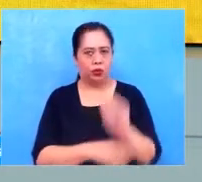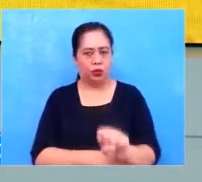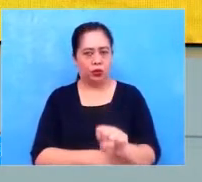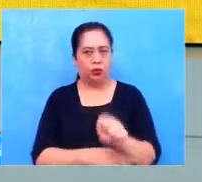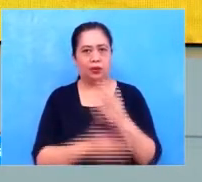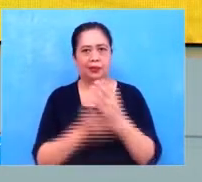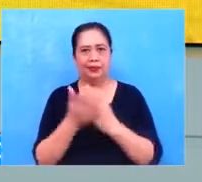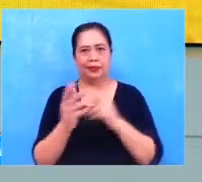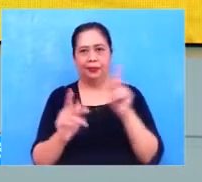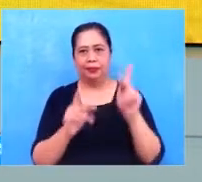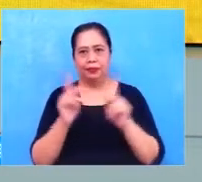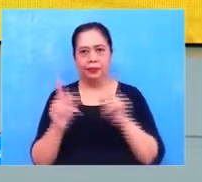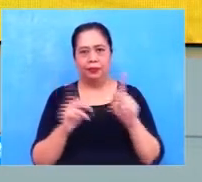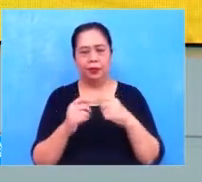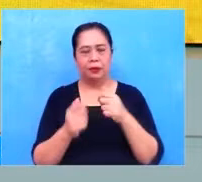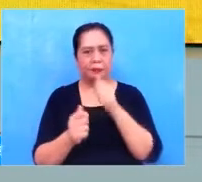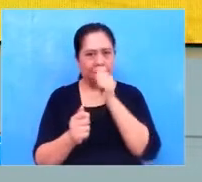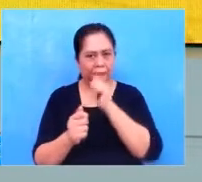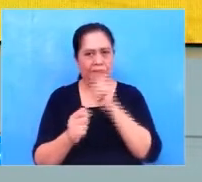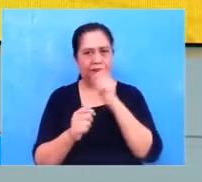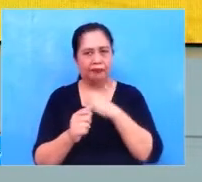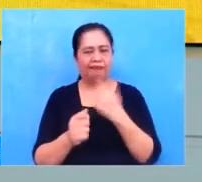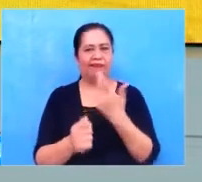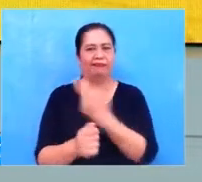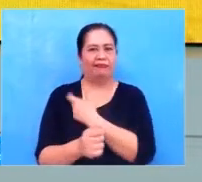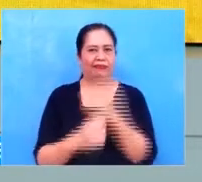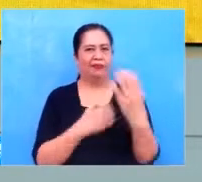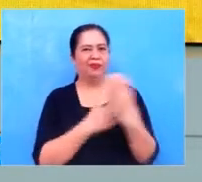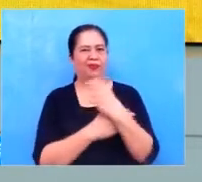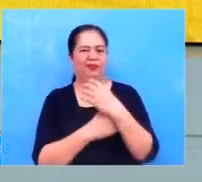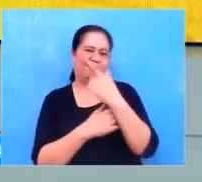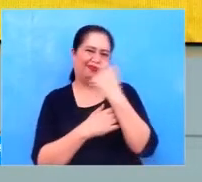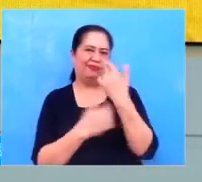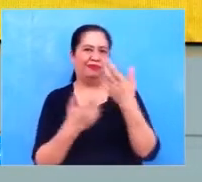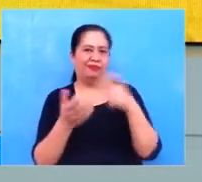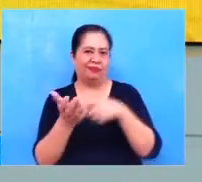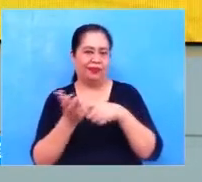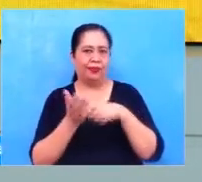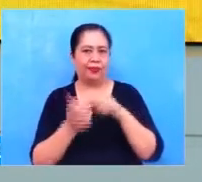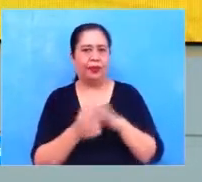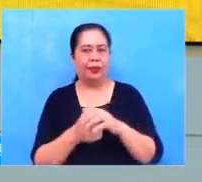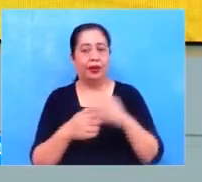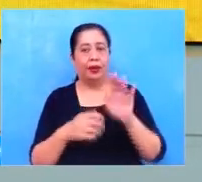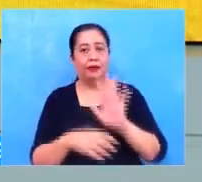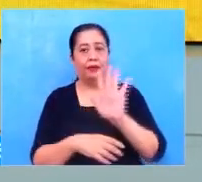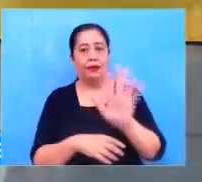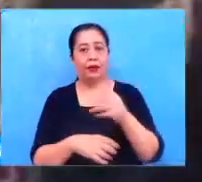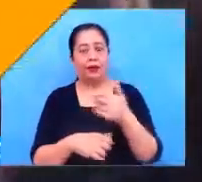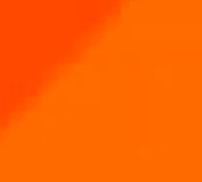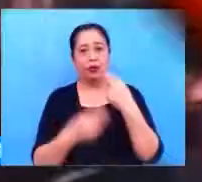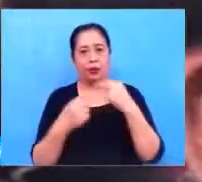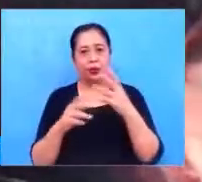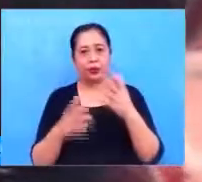residente napilitan na lang daw magpabakuna dahil dito. Nasa frontline ng balitang yan si Gemma Vanseña.